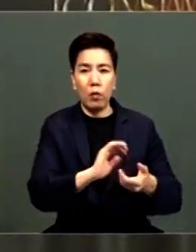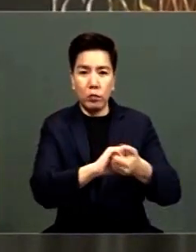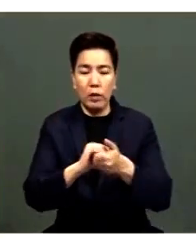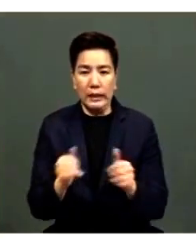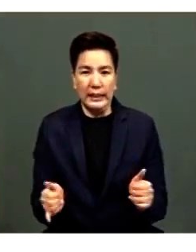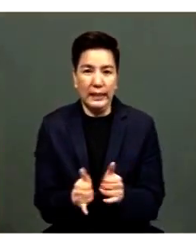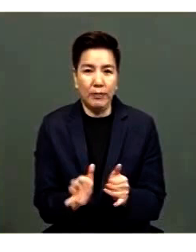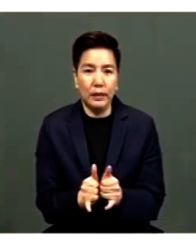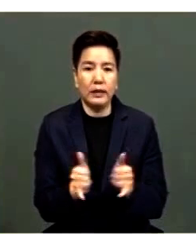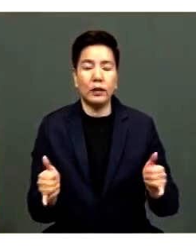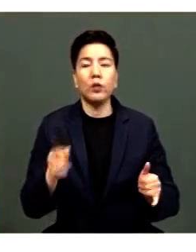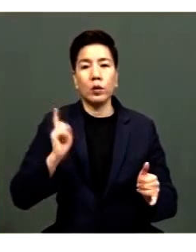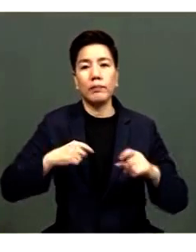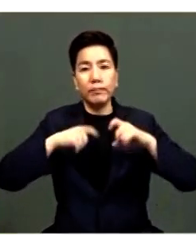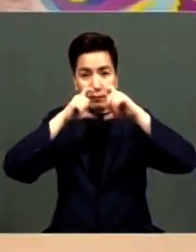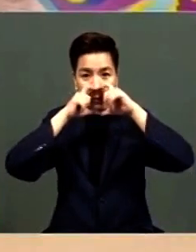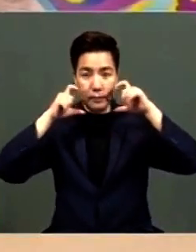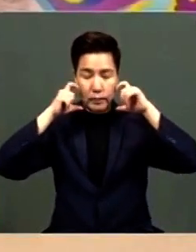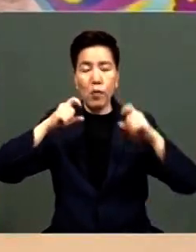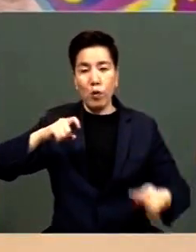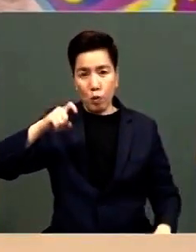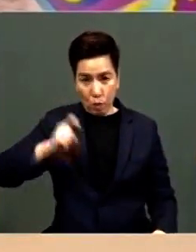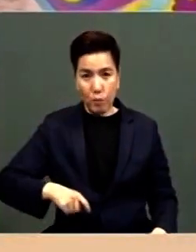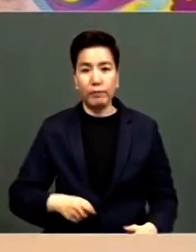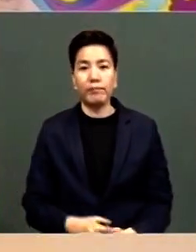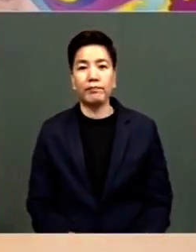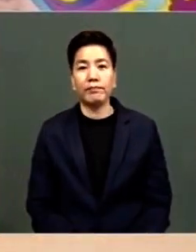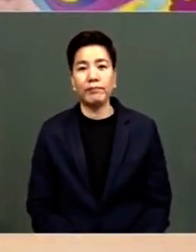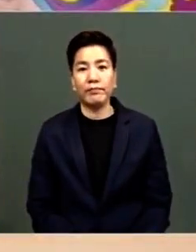ะห่างสวมใส่หน้ากากอนามัยภายในงานด้วยค่ะ